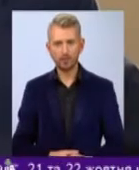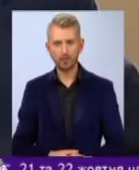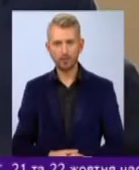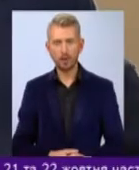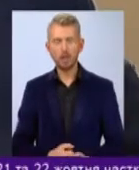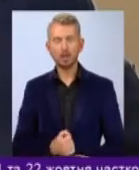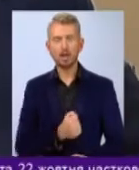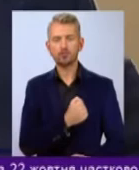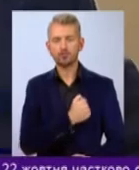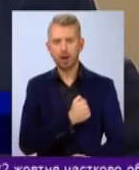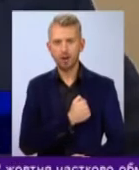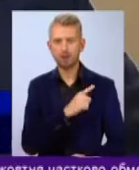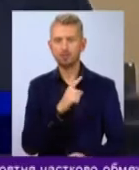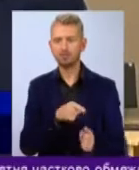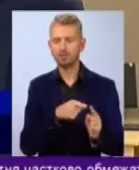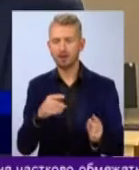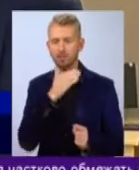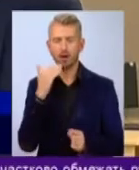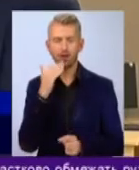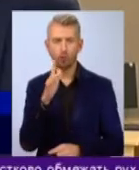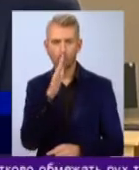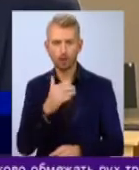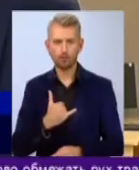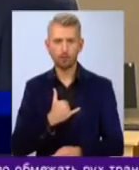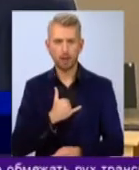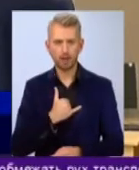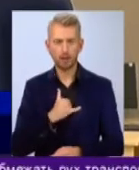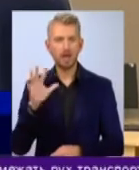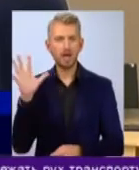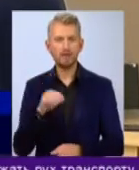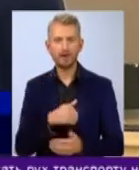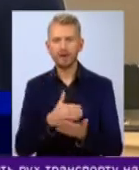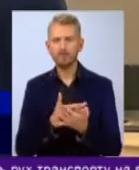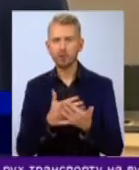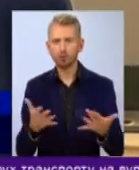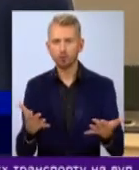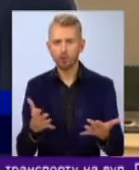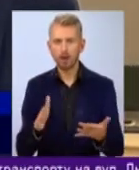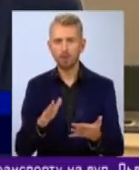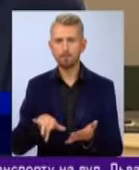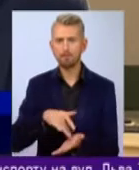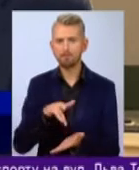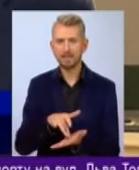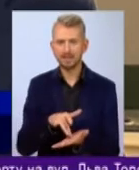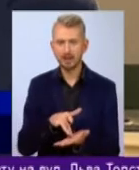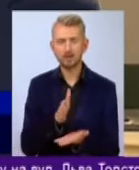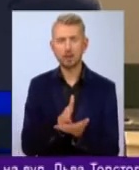На жаль, за багато років у нас вся інфраструктура міста